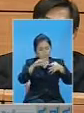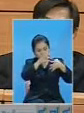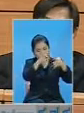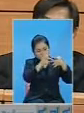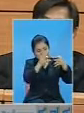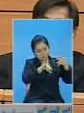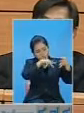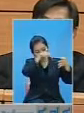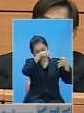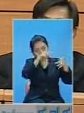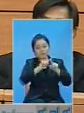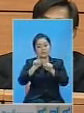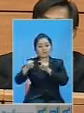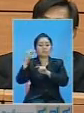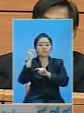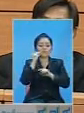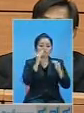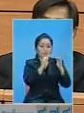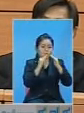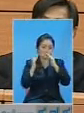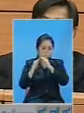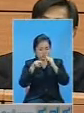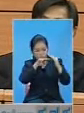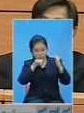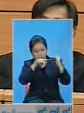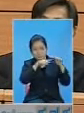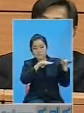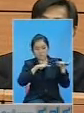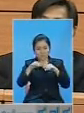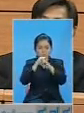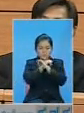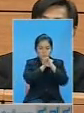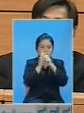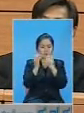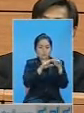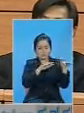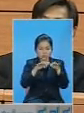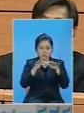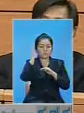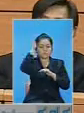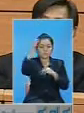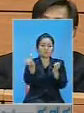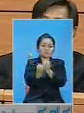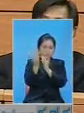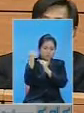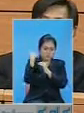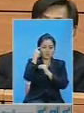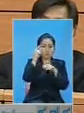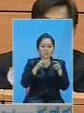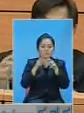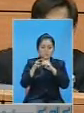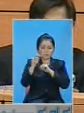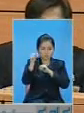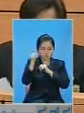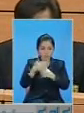การต่างๆอาคารบ้านเรือนที่จะได้มีการเตรียมตัวเพื่อป้องกันในเรื่องของผลกระทบที่เกิดขึ้นกับแผ่นดินไหวเรื่องที่สอง